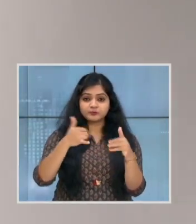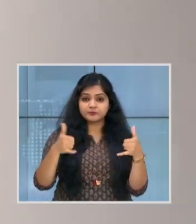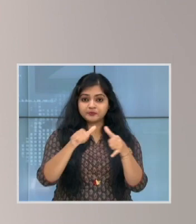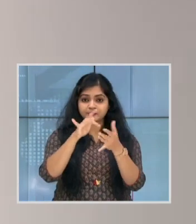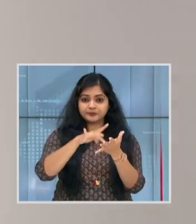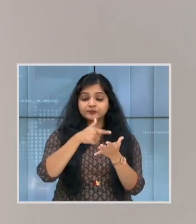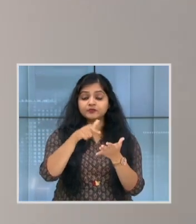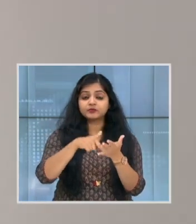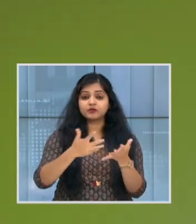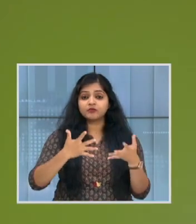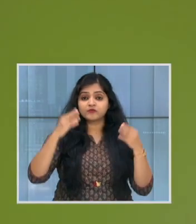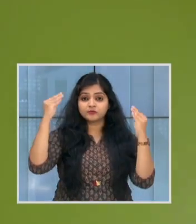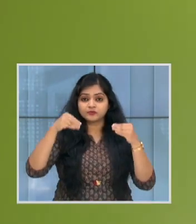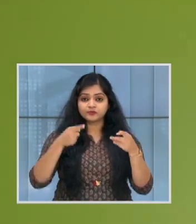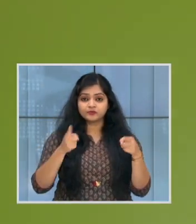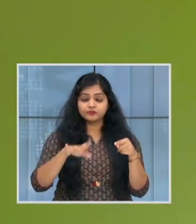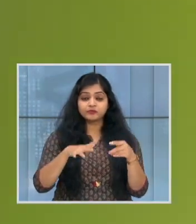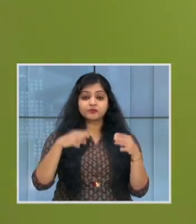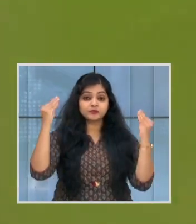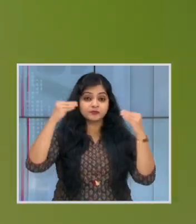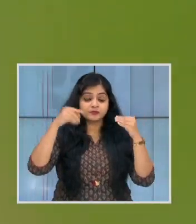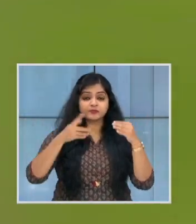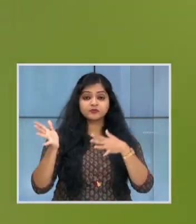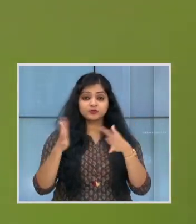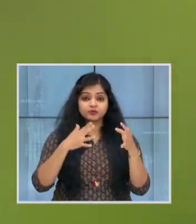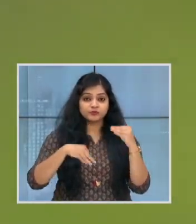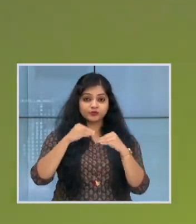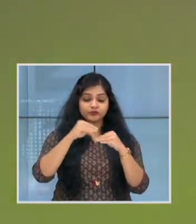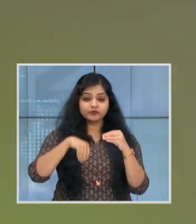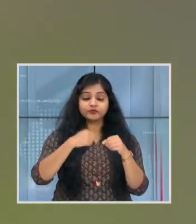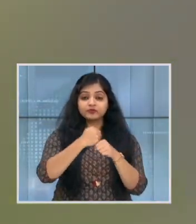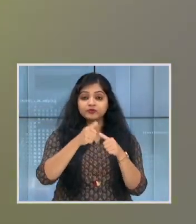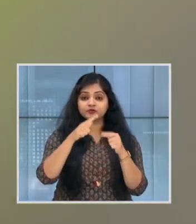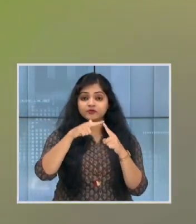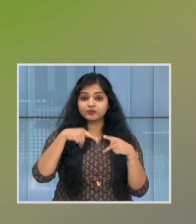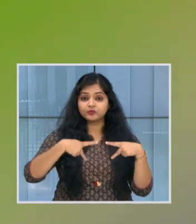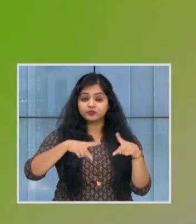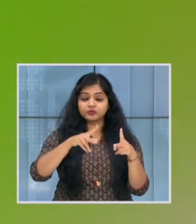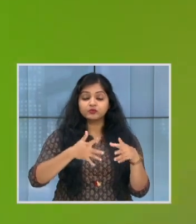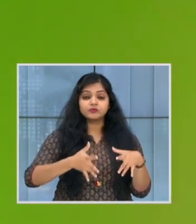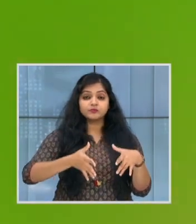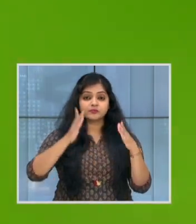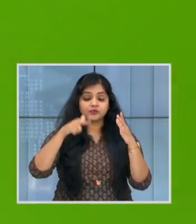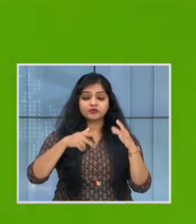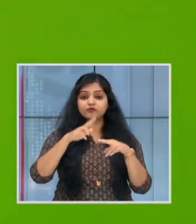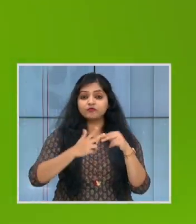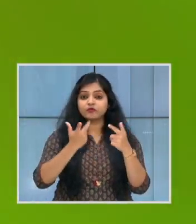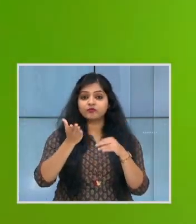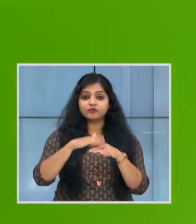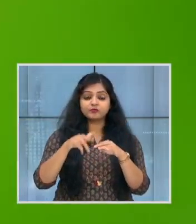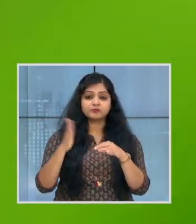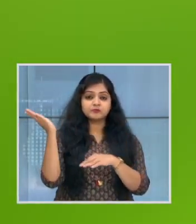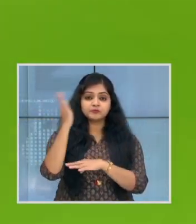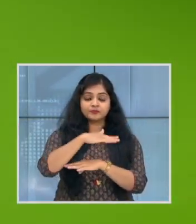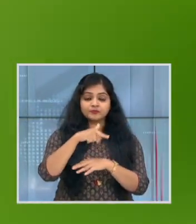സ്ഥലങ്ങളിലും രേഖപ്പെടുത്തിയിരുന്നത്. ഈ മഴയിലും കാറ്റിലുമാണ് മൂഴിയാറിൽ നിന്ന് ഗവിയിലേക്ക് പോകുന്ന പാതയിൽ വലിയ രണ്ട് മരങ്ങൾ വനത്തിനുള്ളിൽ ഒടിഞ്ഞു വീണത്. ഇത് ഒറ്റപ്പെട്ട